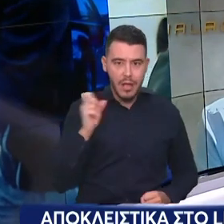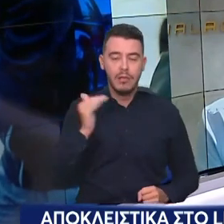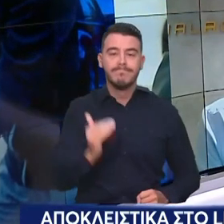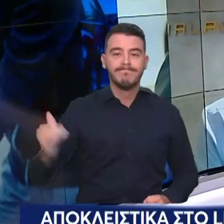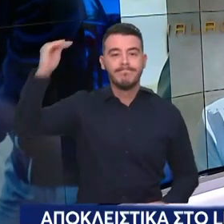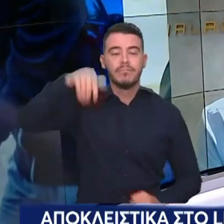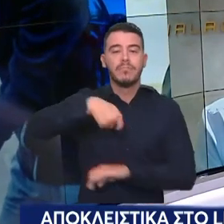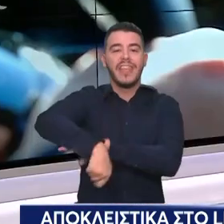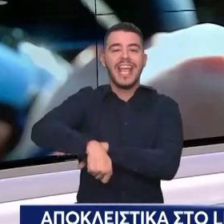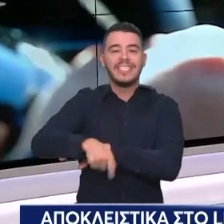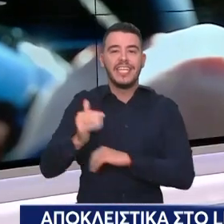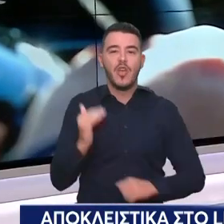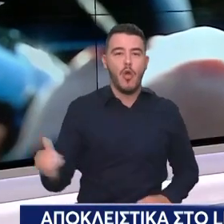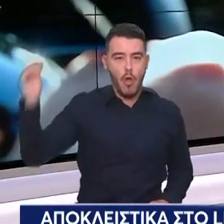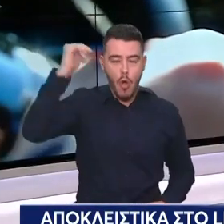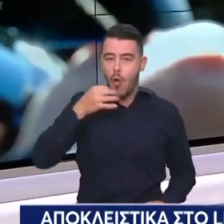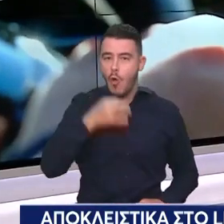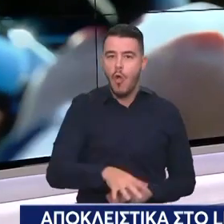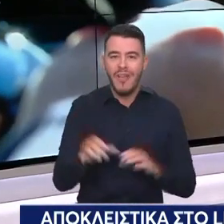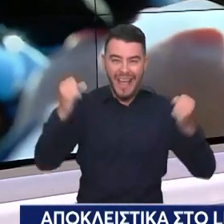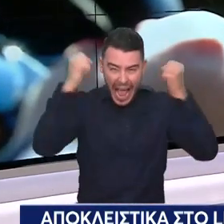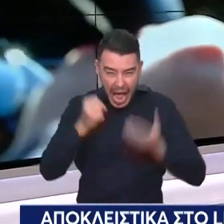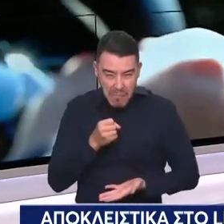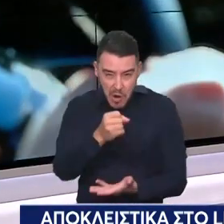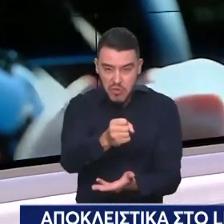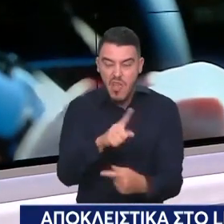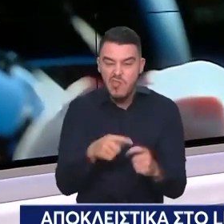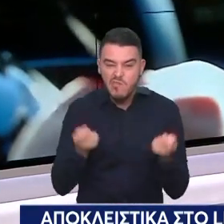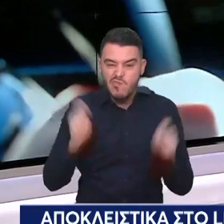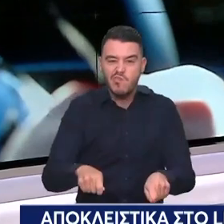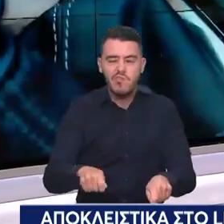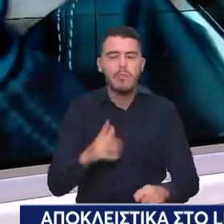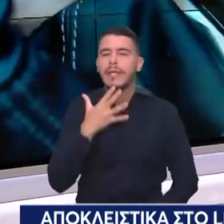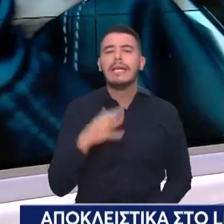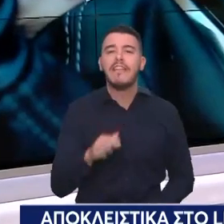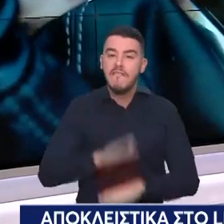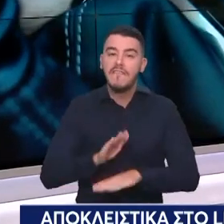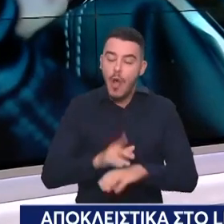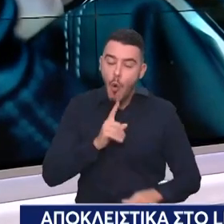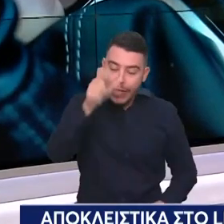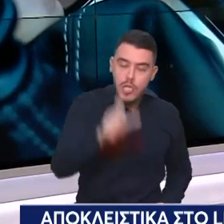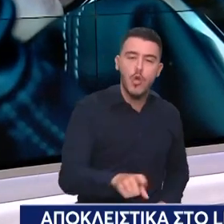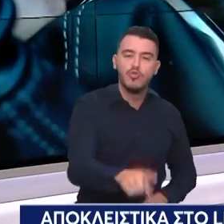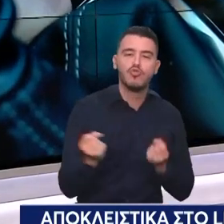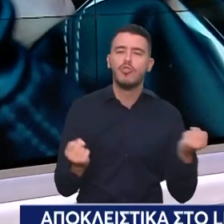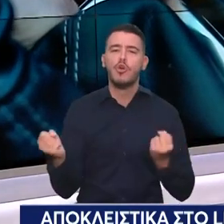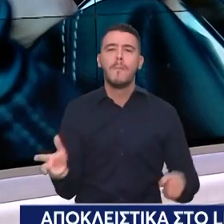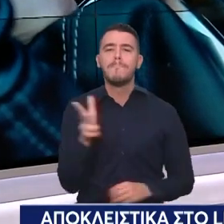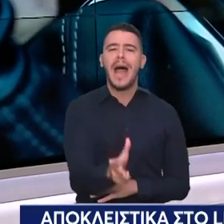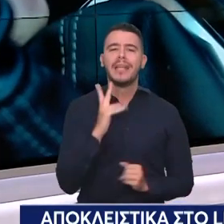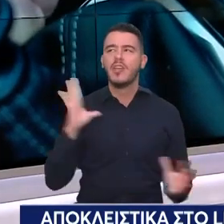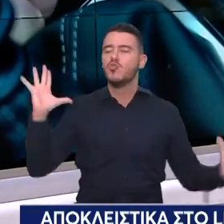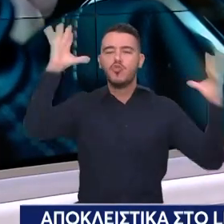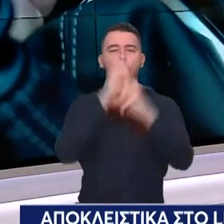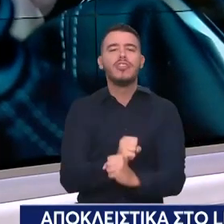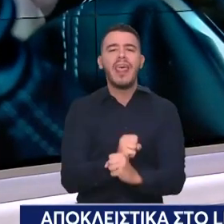αποζημιωθεί, γιατί έκρινε το δικαστήριο ότι πάρκαρε σε σημείο που δεν ήταν ασφαλές. Πρώτα απ' όλα έχω την εντύπωση ότι η χώρα